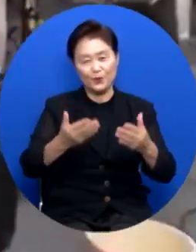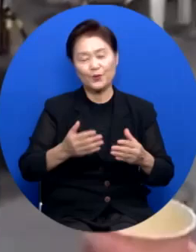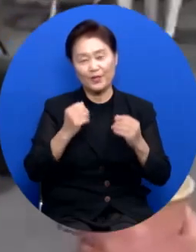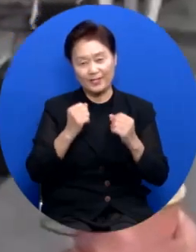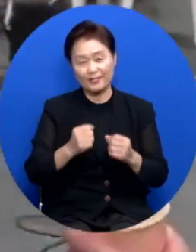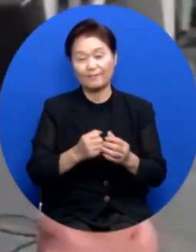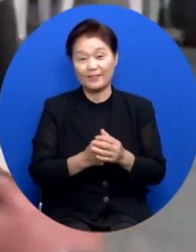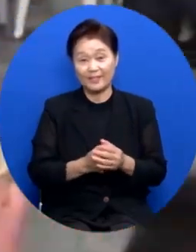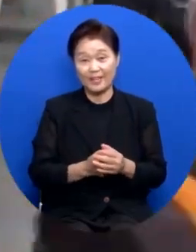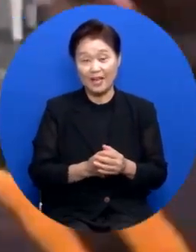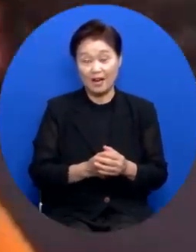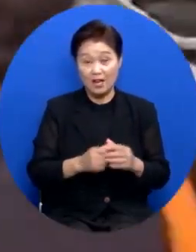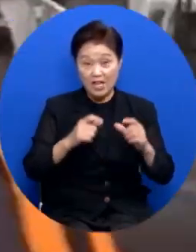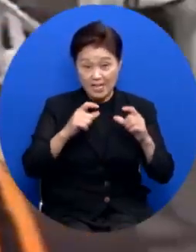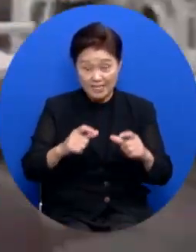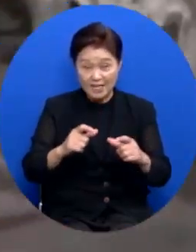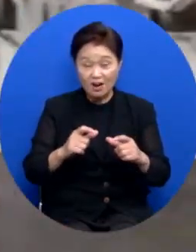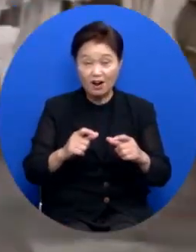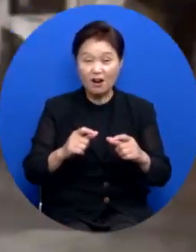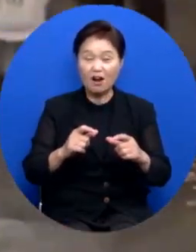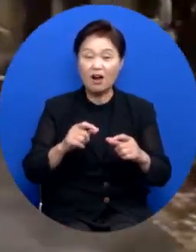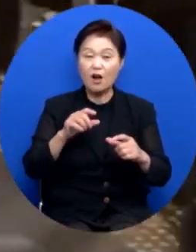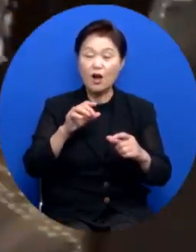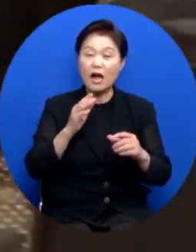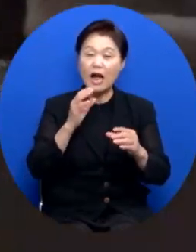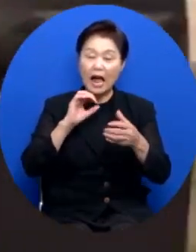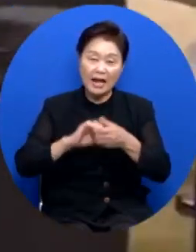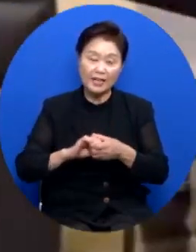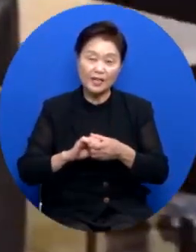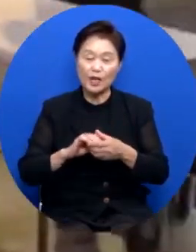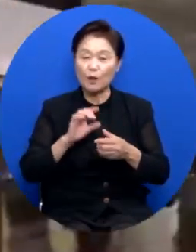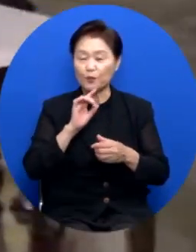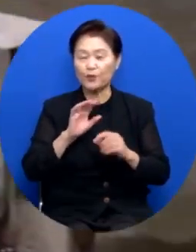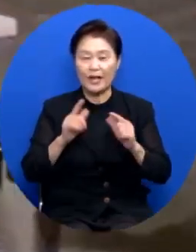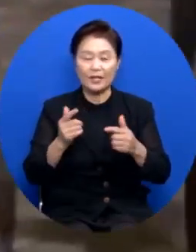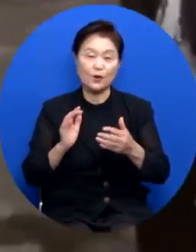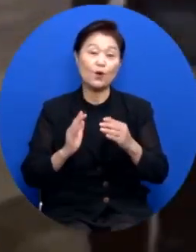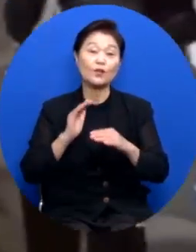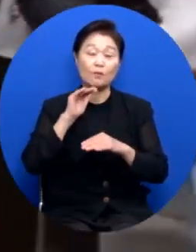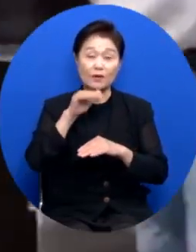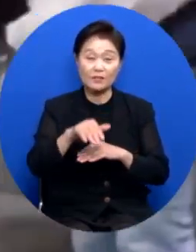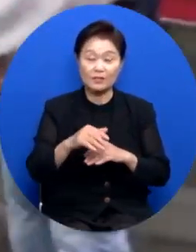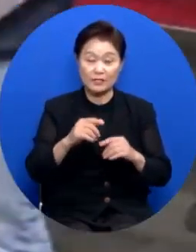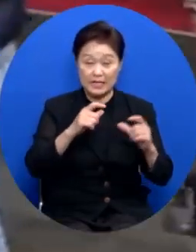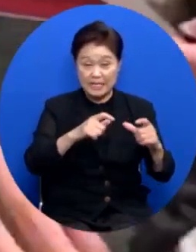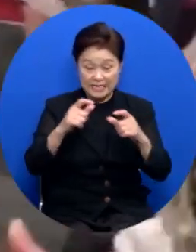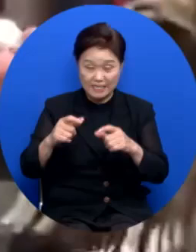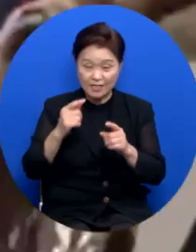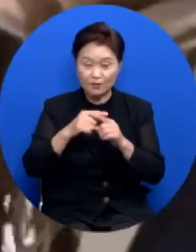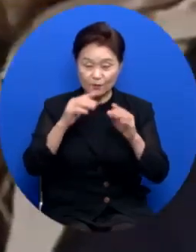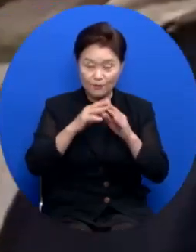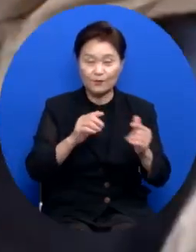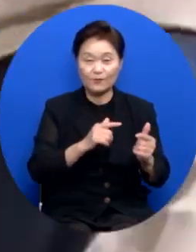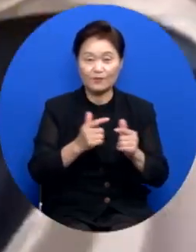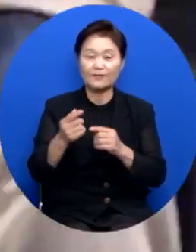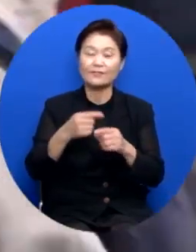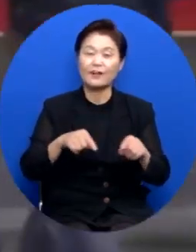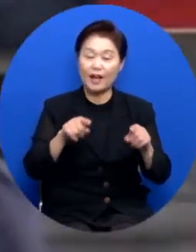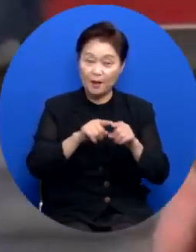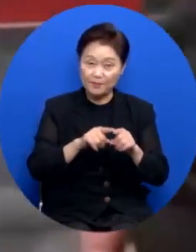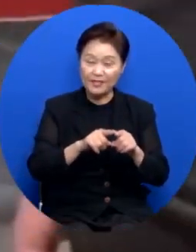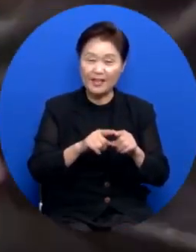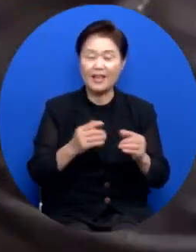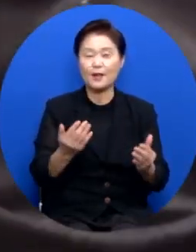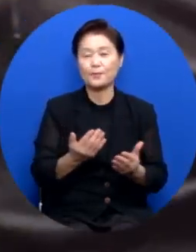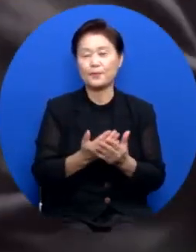그렇게 지역을 넘어서서 또 함께 노래할 수 있고 또 그 지역 교회들을 또 같이 일으키고